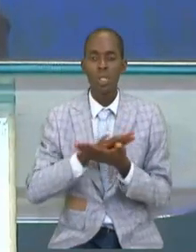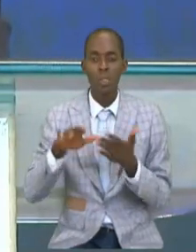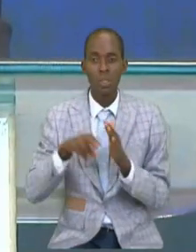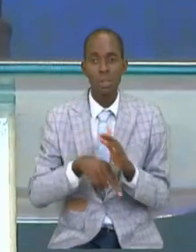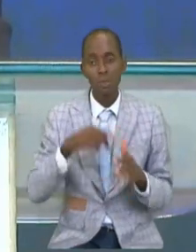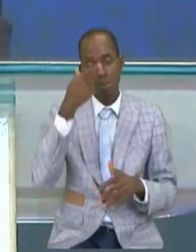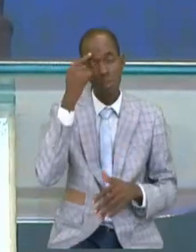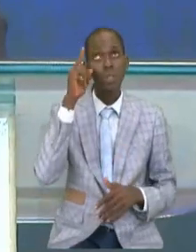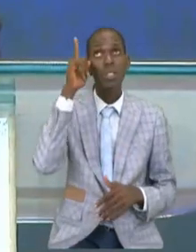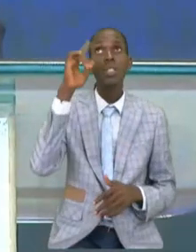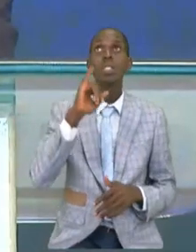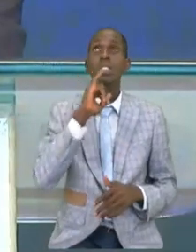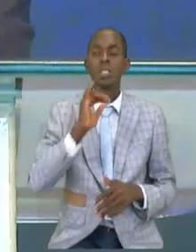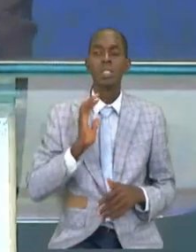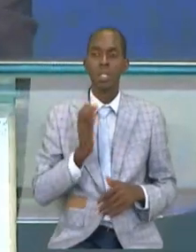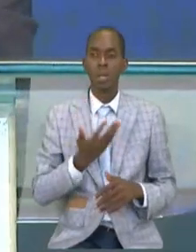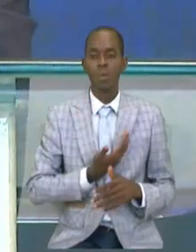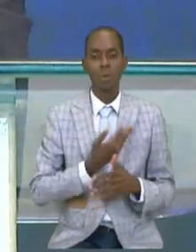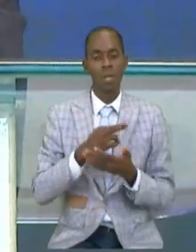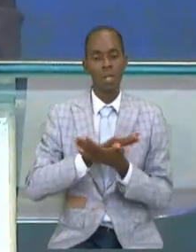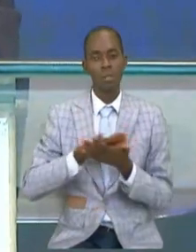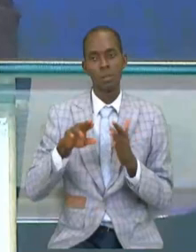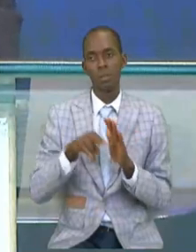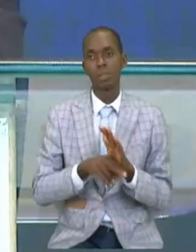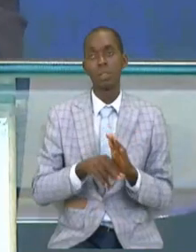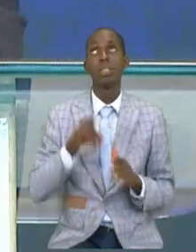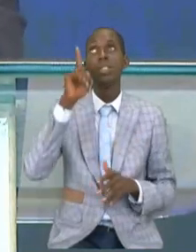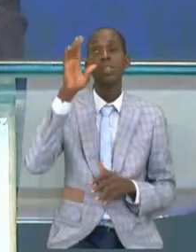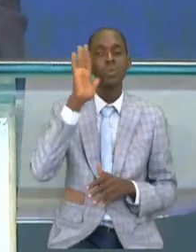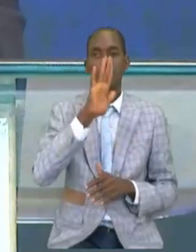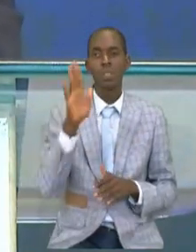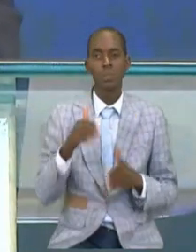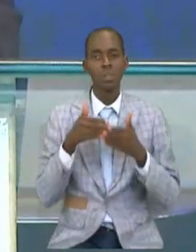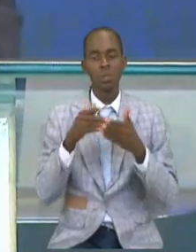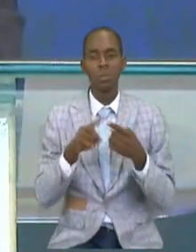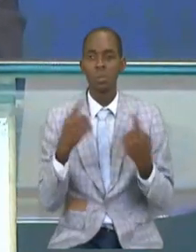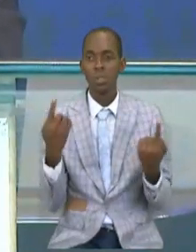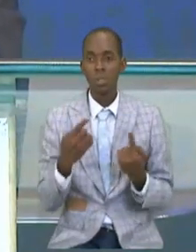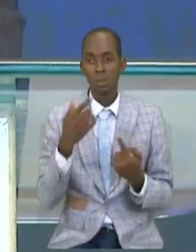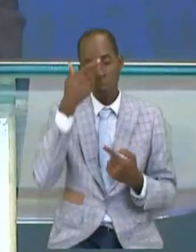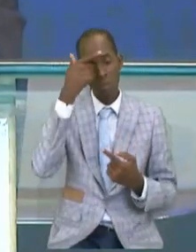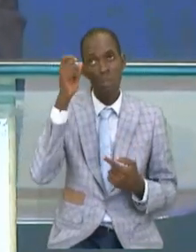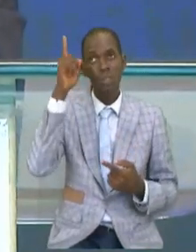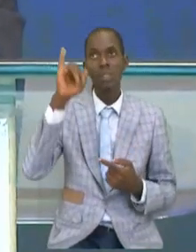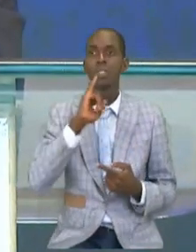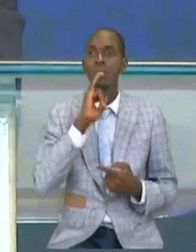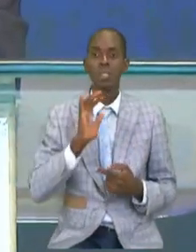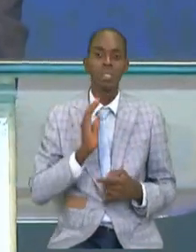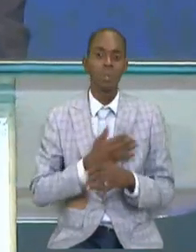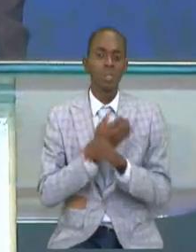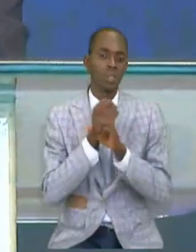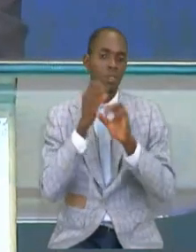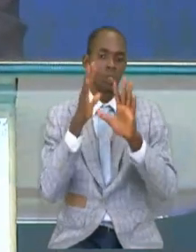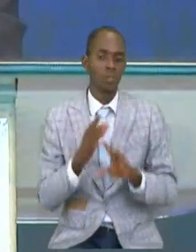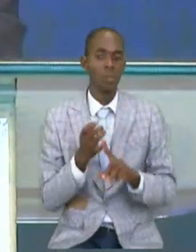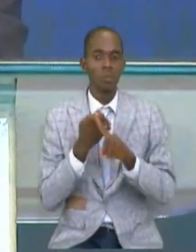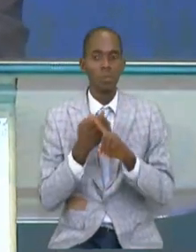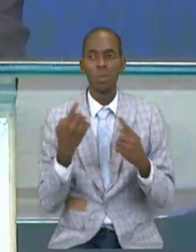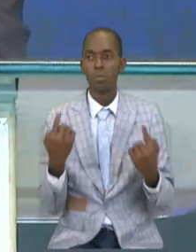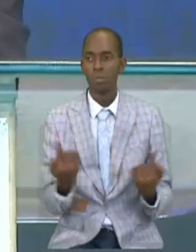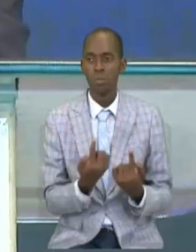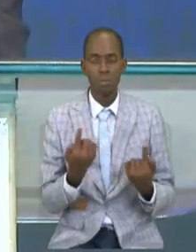notre justice. Il ne va jamais vous diriger vers le péché. Il est le sauveur. Il sauve du